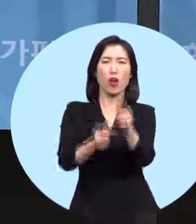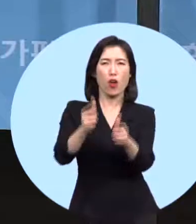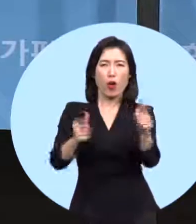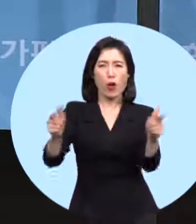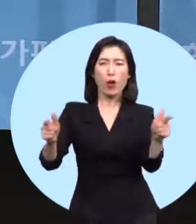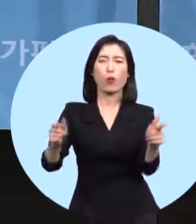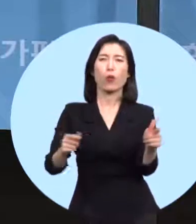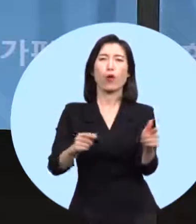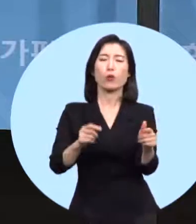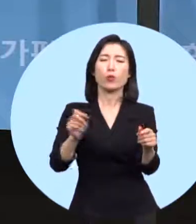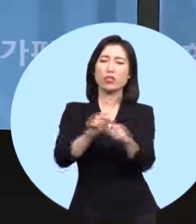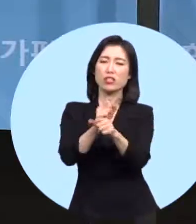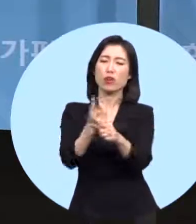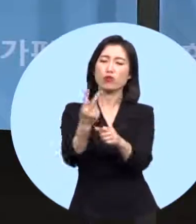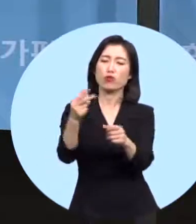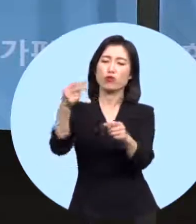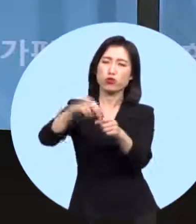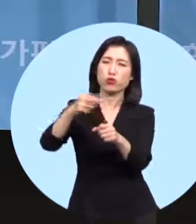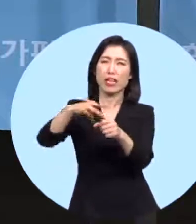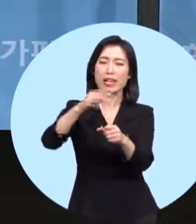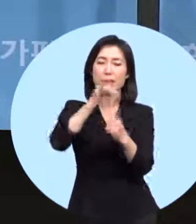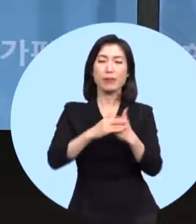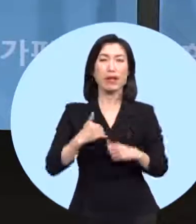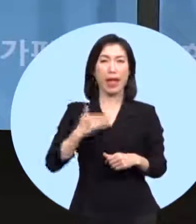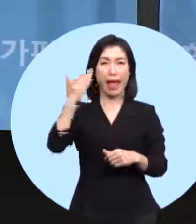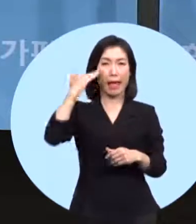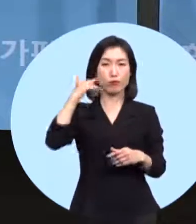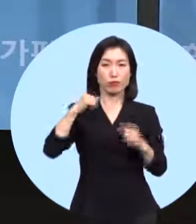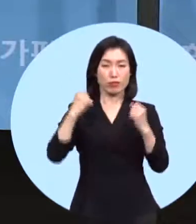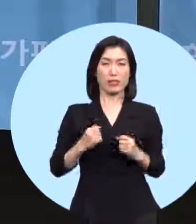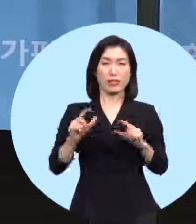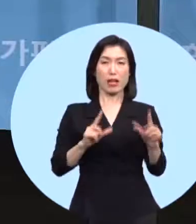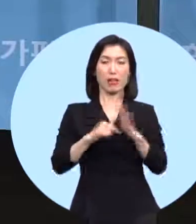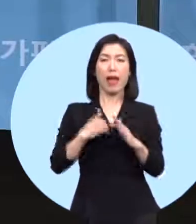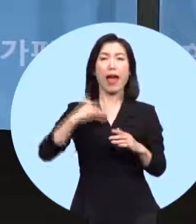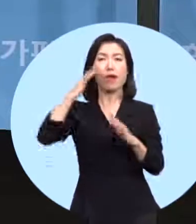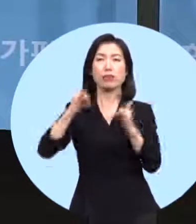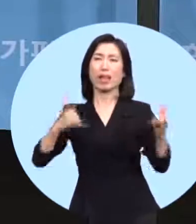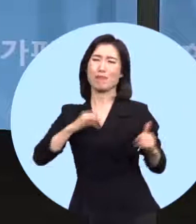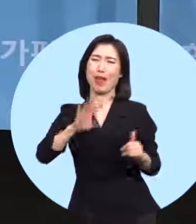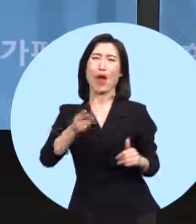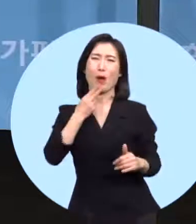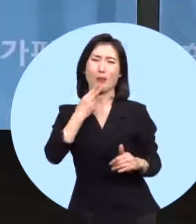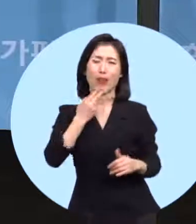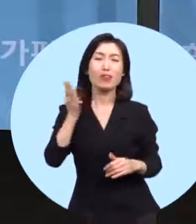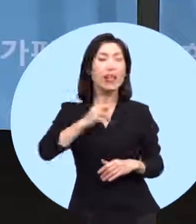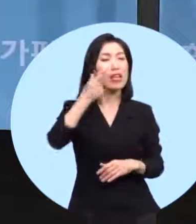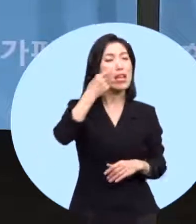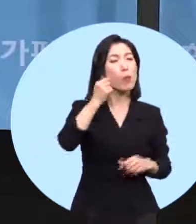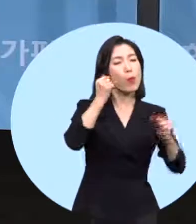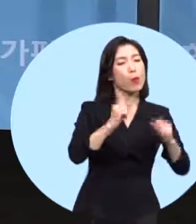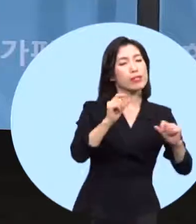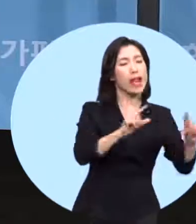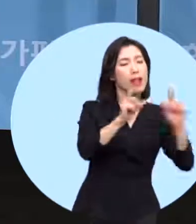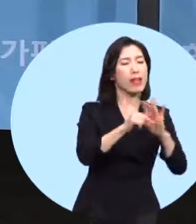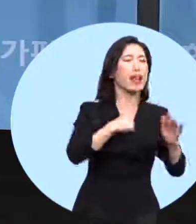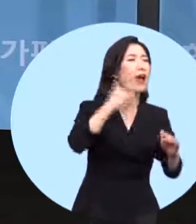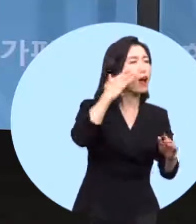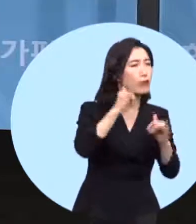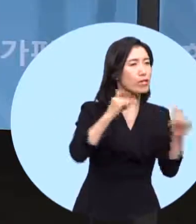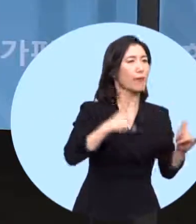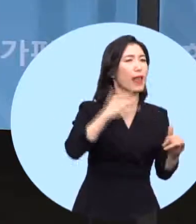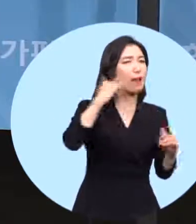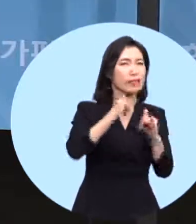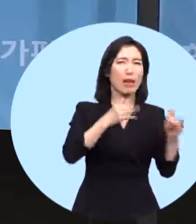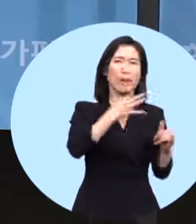생각합니다. 저는 제가 한국에 있을 때는 굳이 한국인을 내세우지 않았지만 일본에 있을 때는 전 늘 외국인을 내세웠고 센다이에